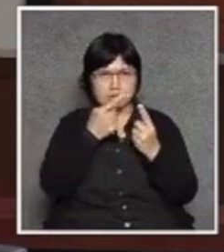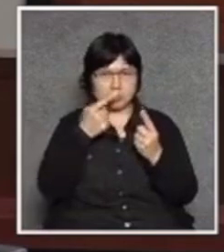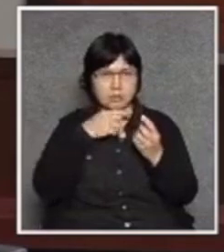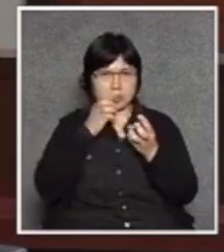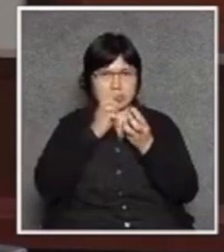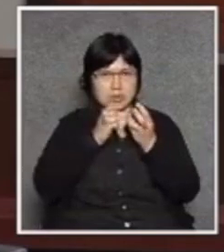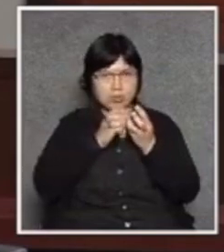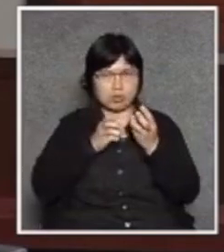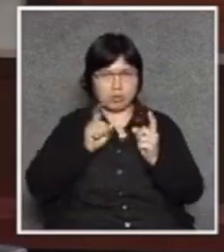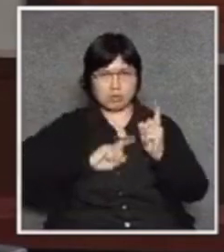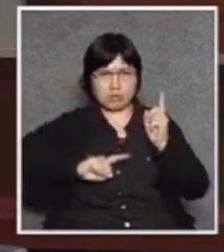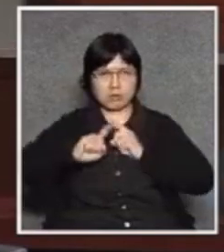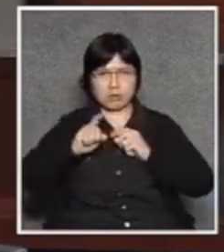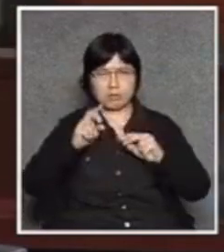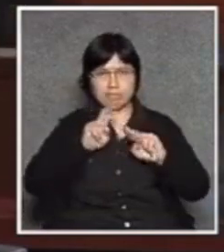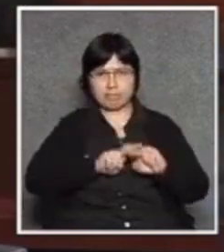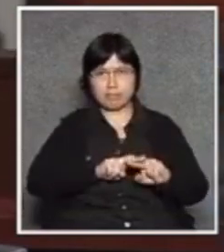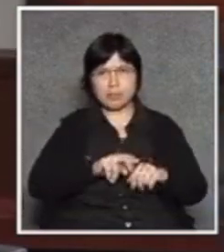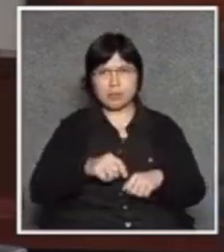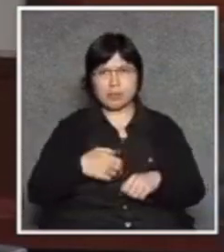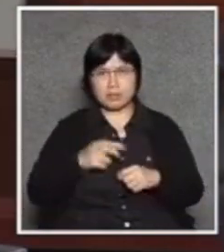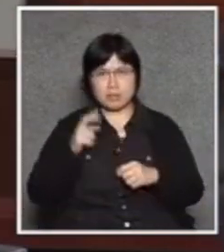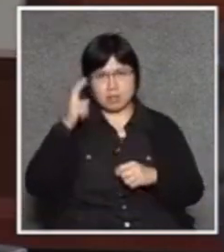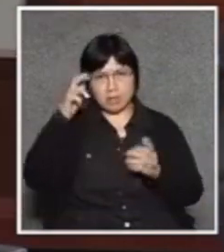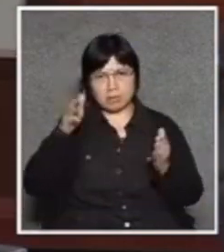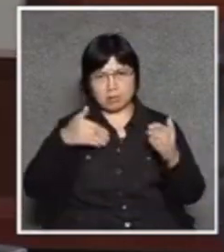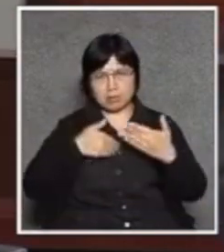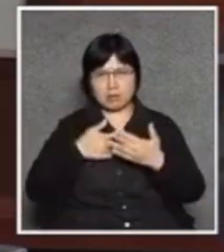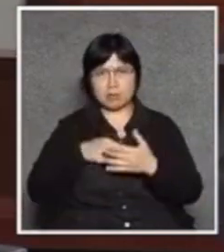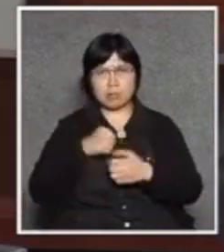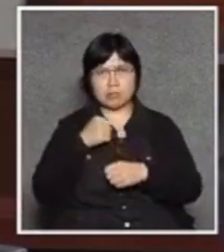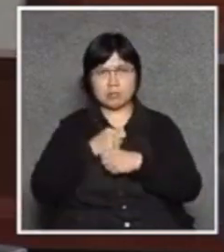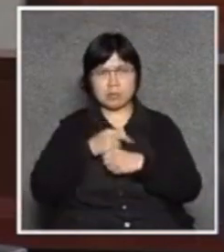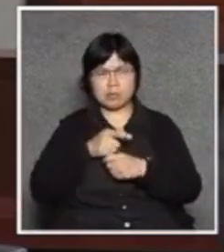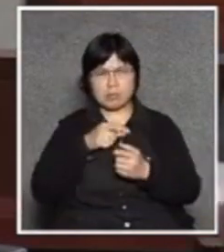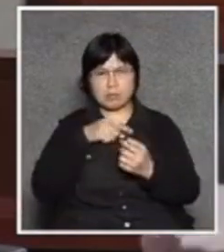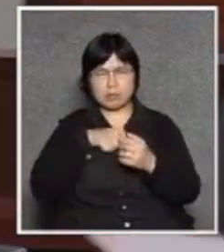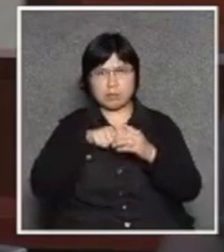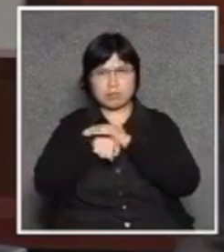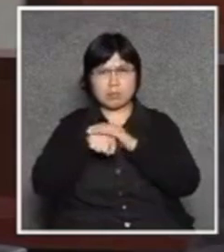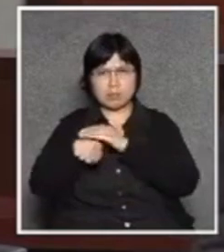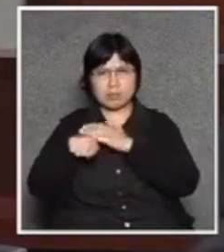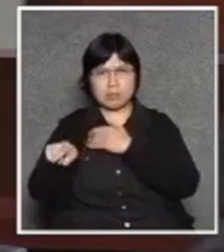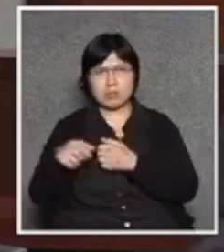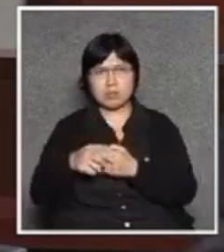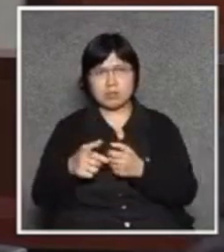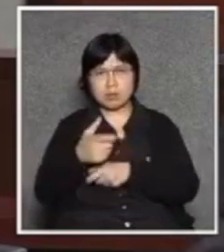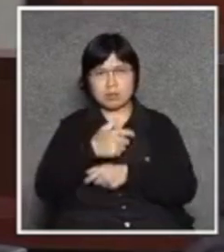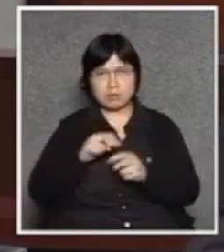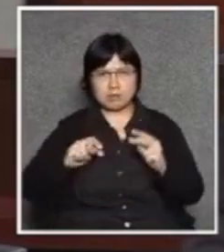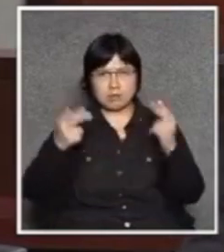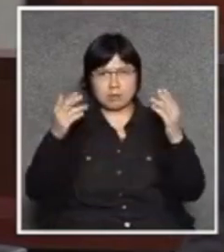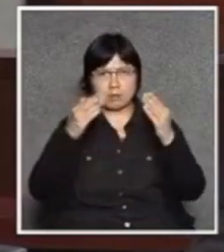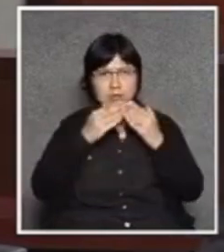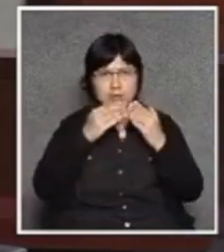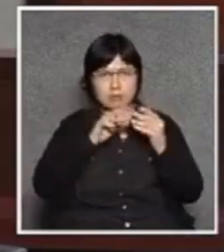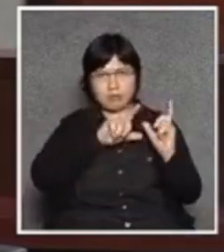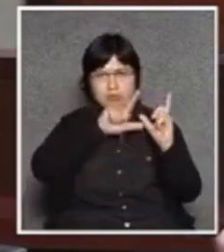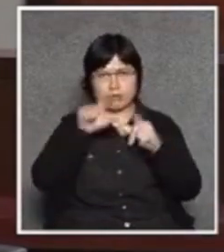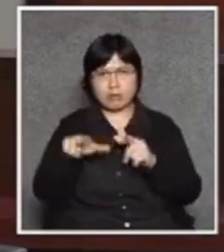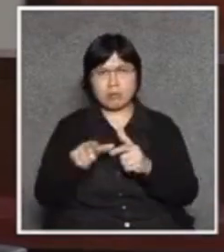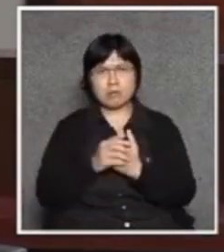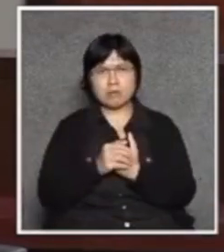由。黑箱作業的指控不絕於耳，商務及經濟發展局的回應就是